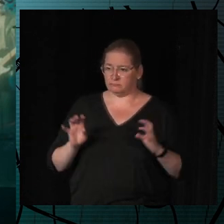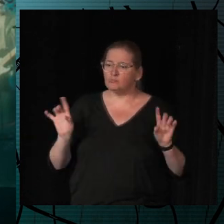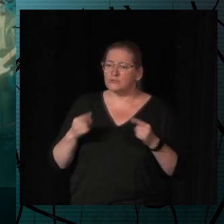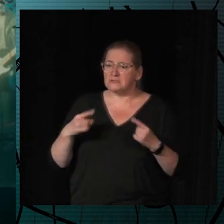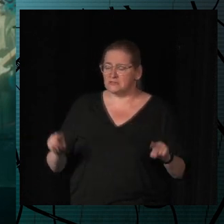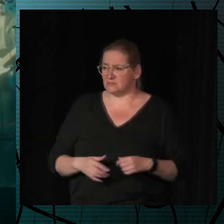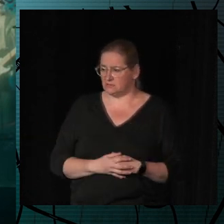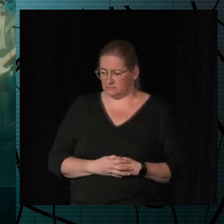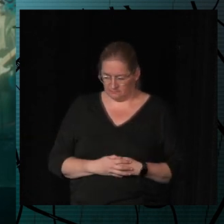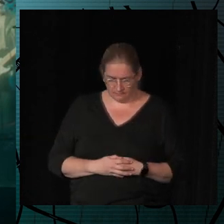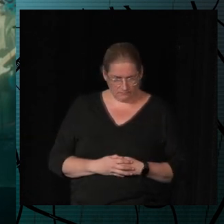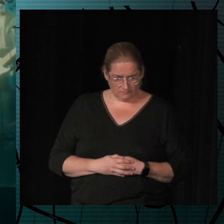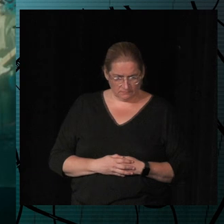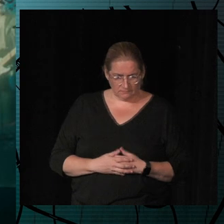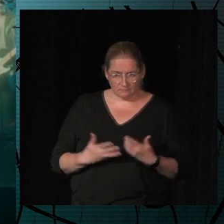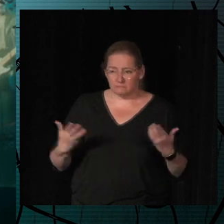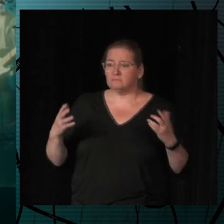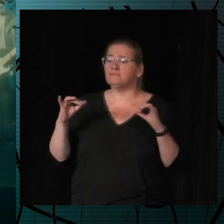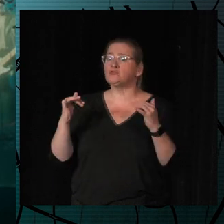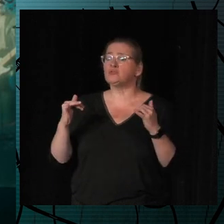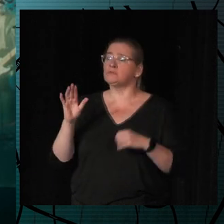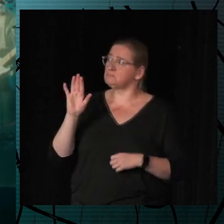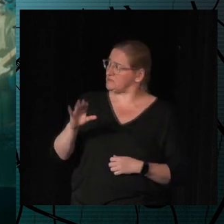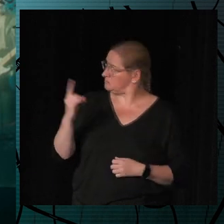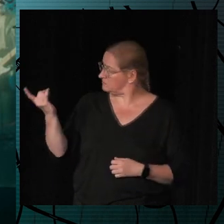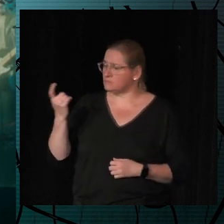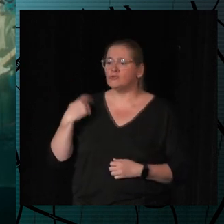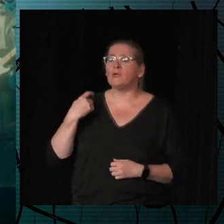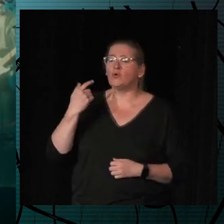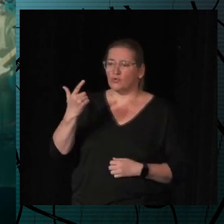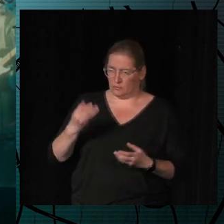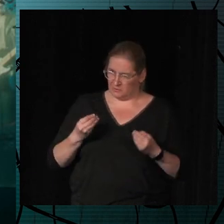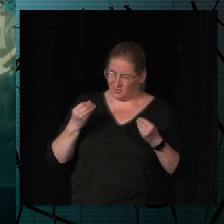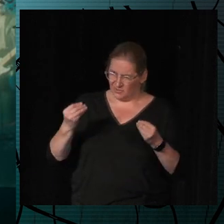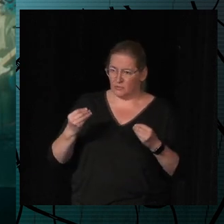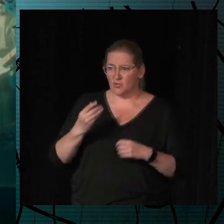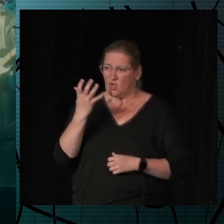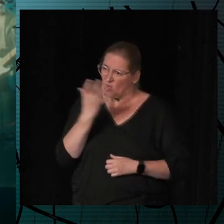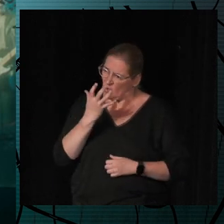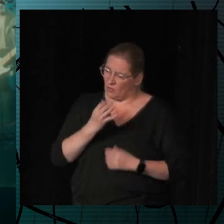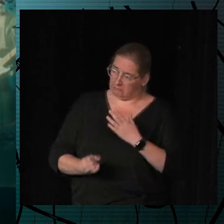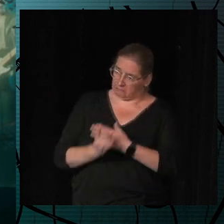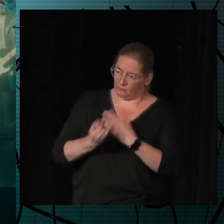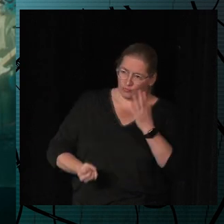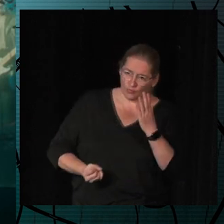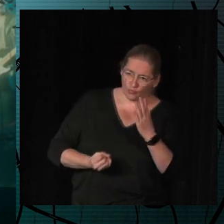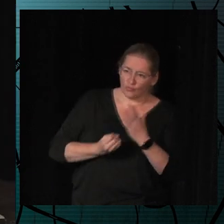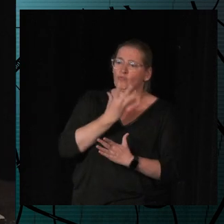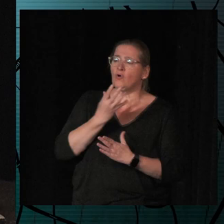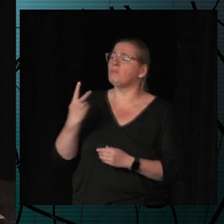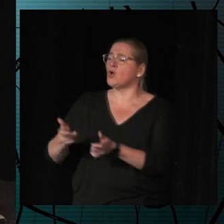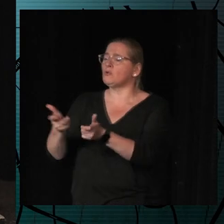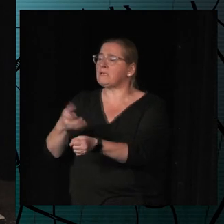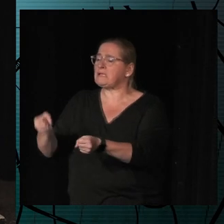trouvez que ano x 2 est grosso modo un jeu qui permet de renouveler le rapport à l'horreur grand public est-ce que vous voyez remédi comme un studio un petit